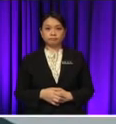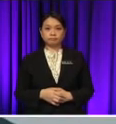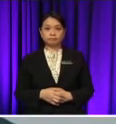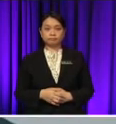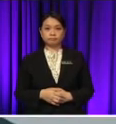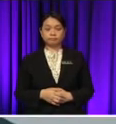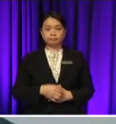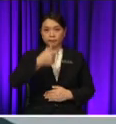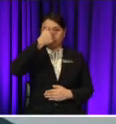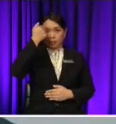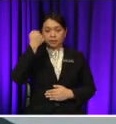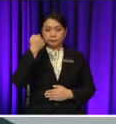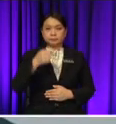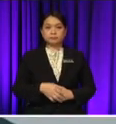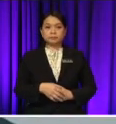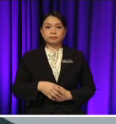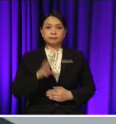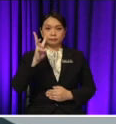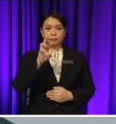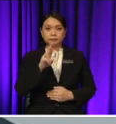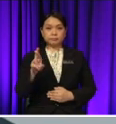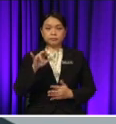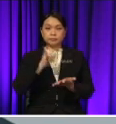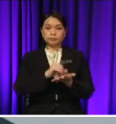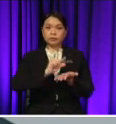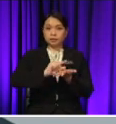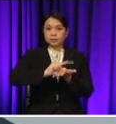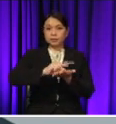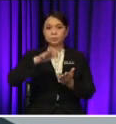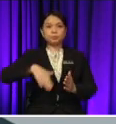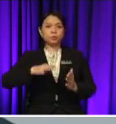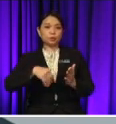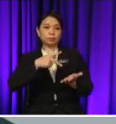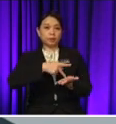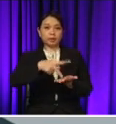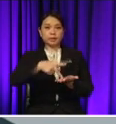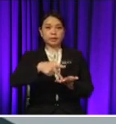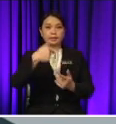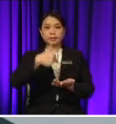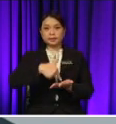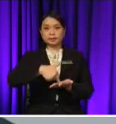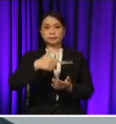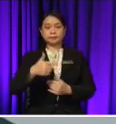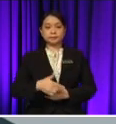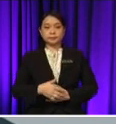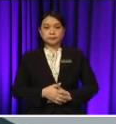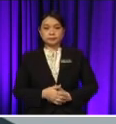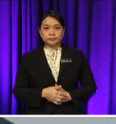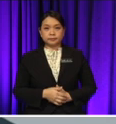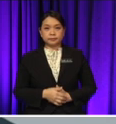sebab 6000 tuh Gaji belum bayar iya tepat sekali